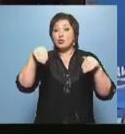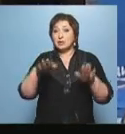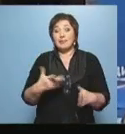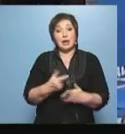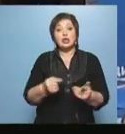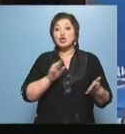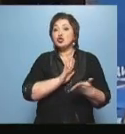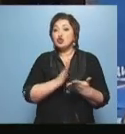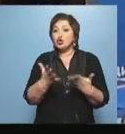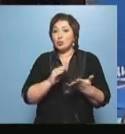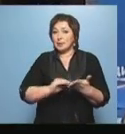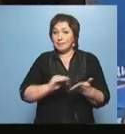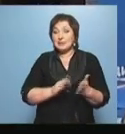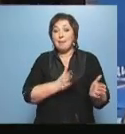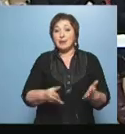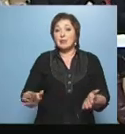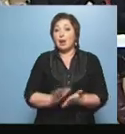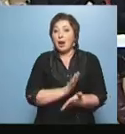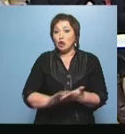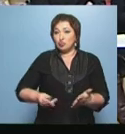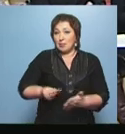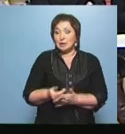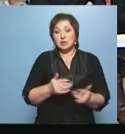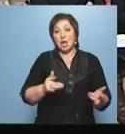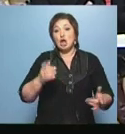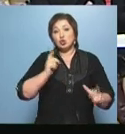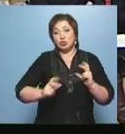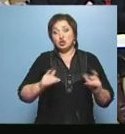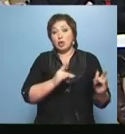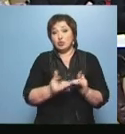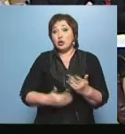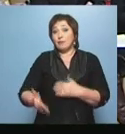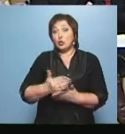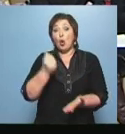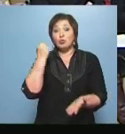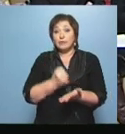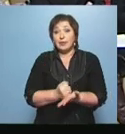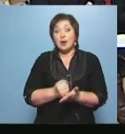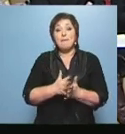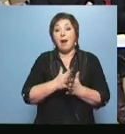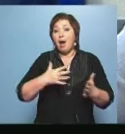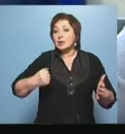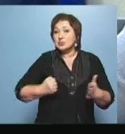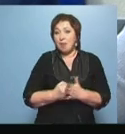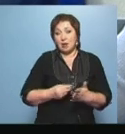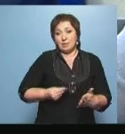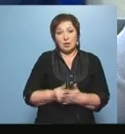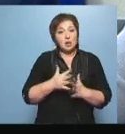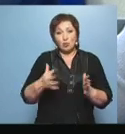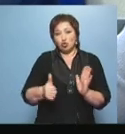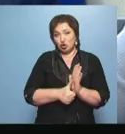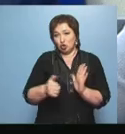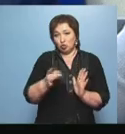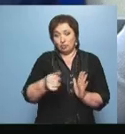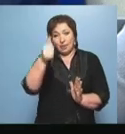четко прописан порядок расчета платы за студенческие общежития. В итоге утвердили максимальную планку – не больше 600 рублей в